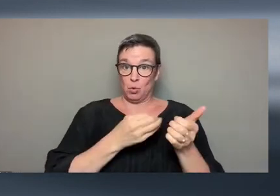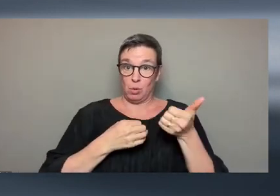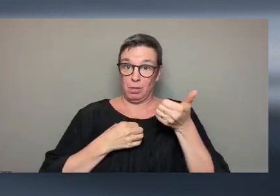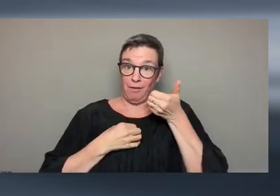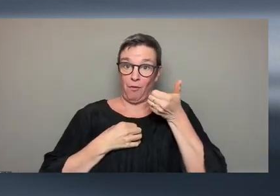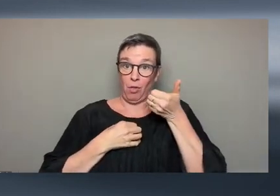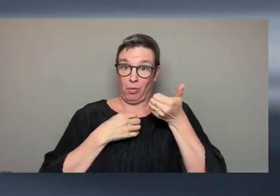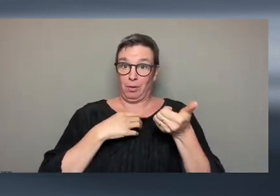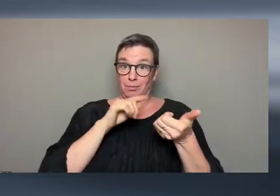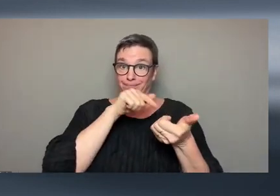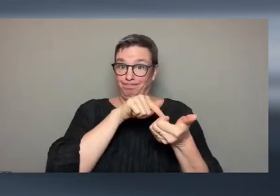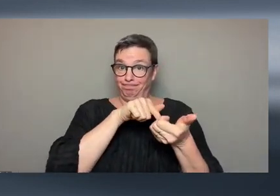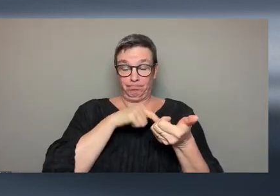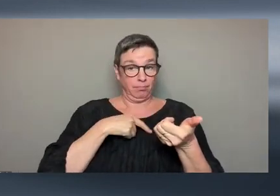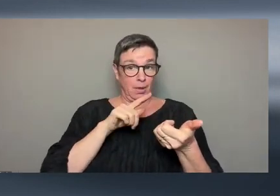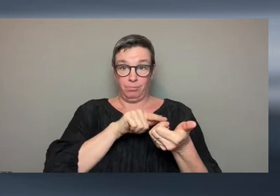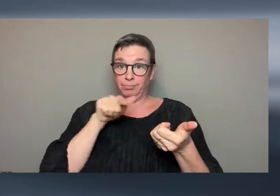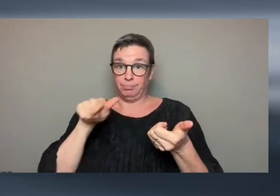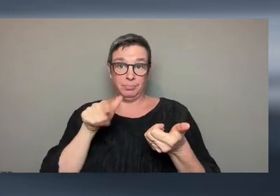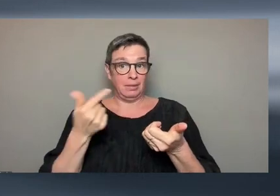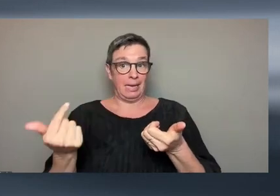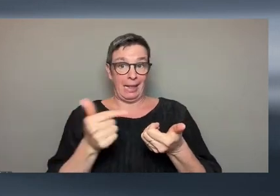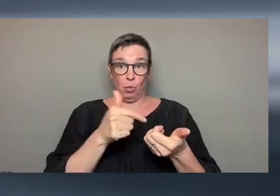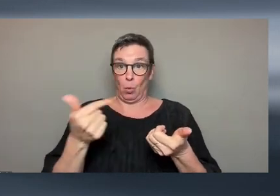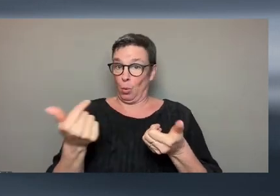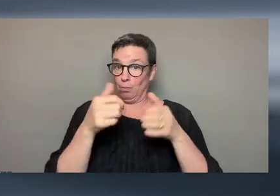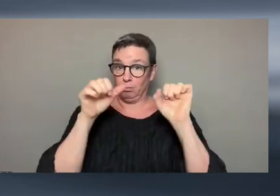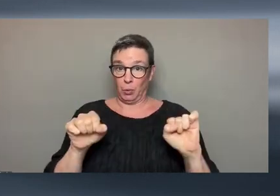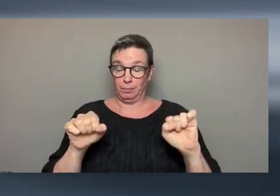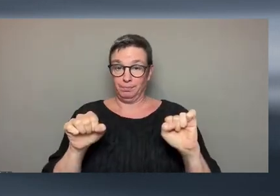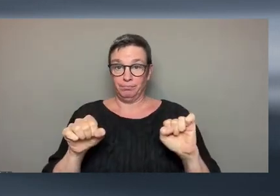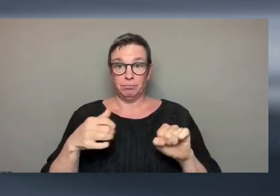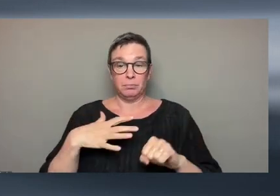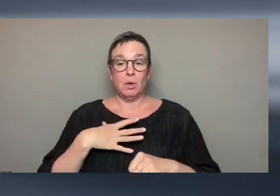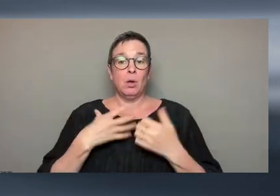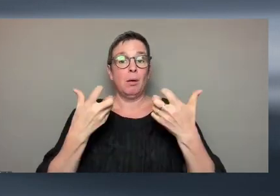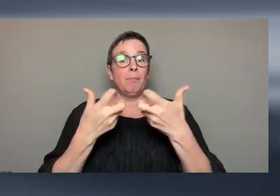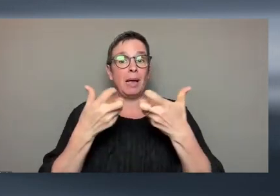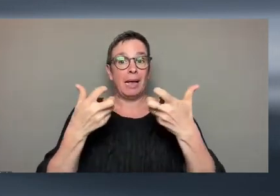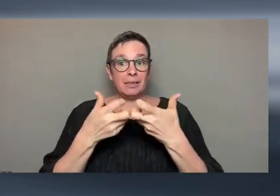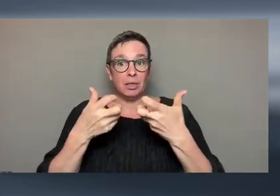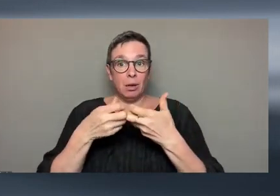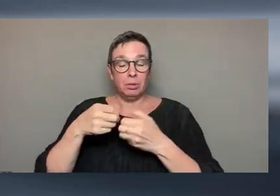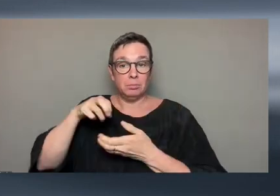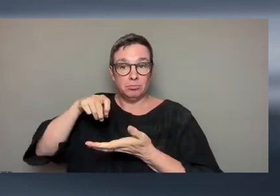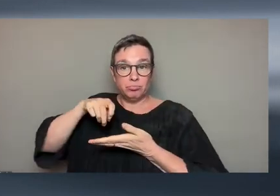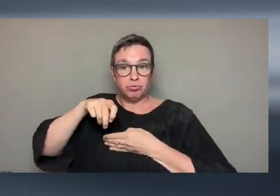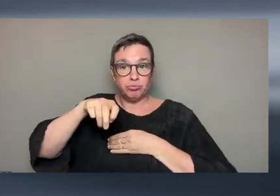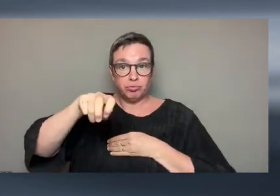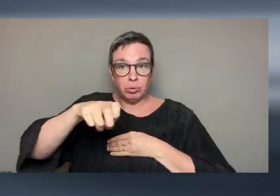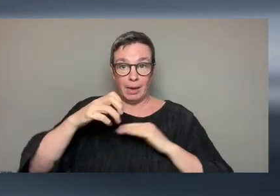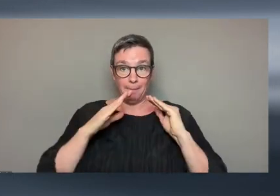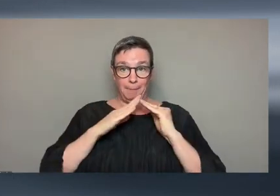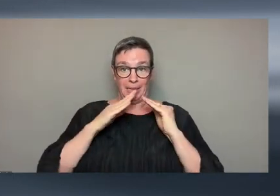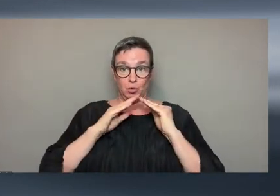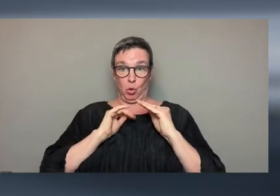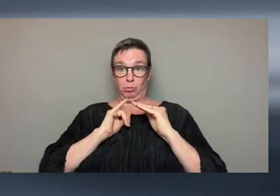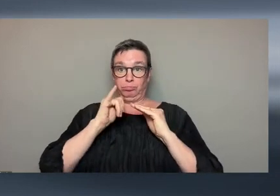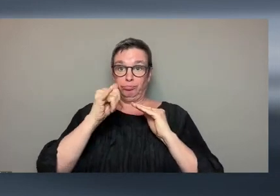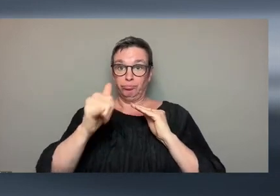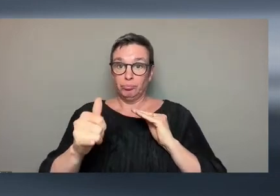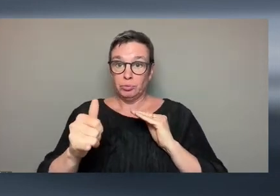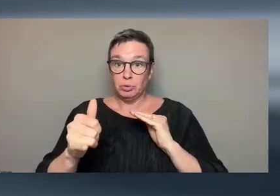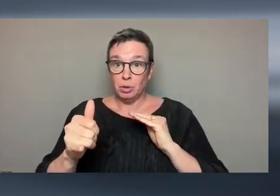CFF. Vous pouvez par exemple y calculer le chemin piéton entre votre domicile et l'arrêt